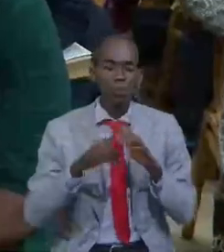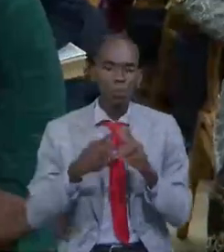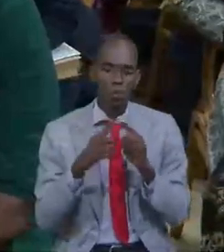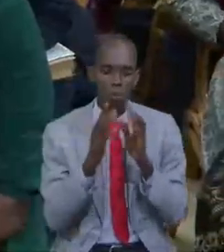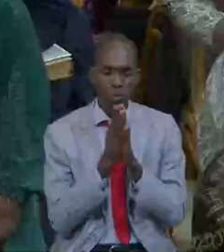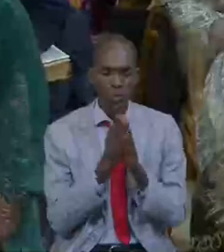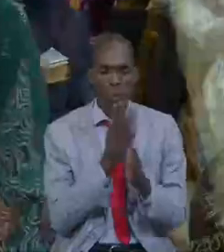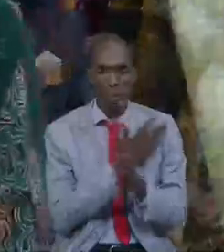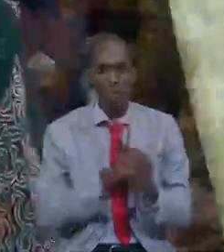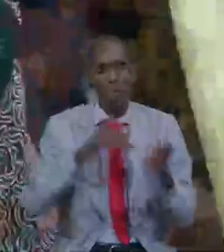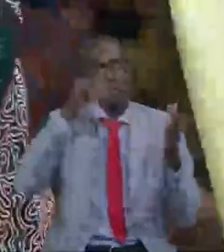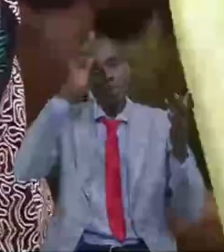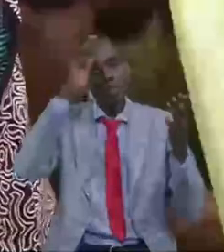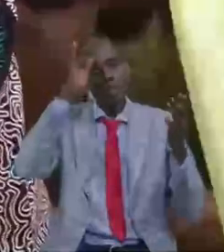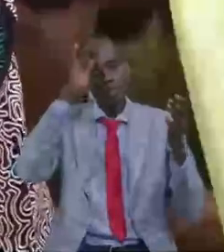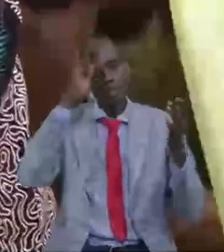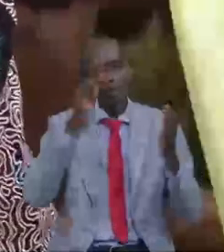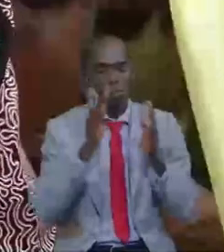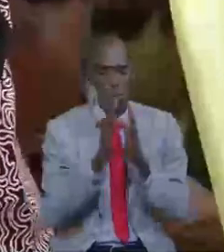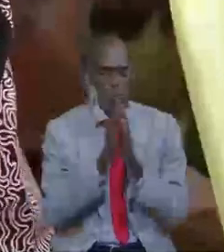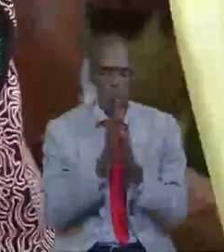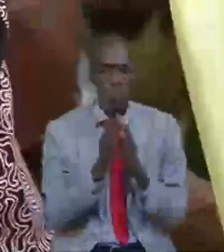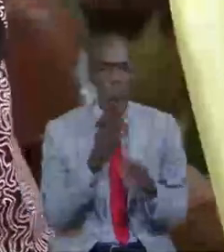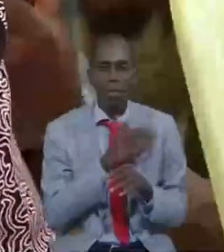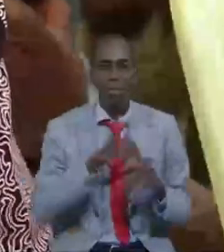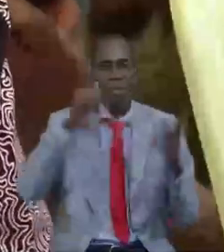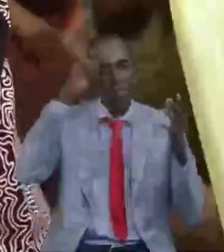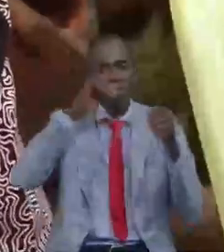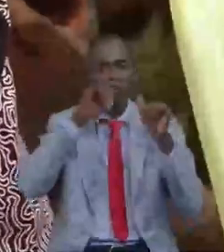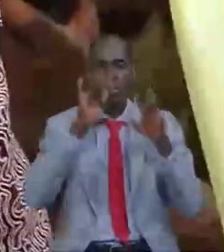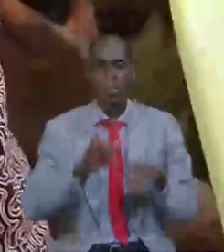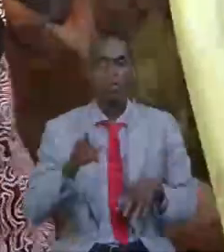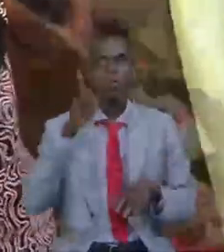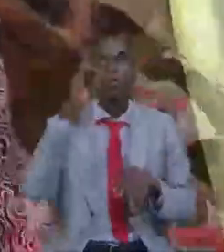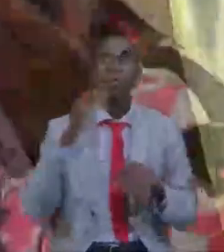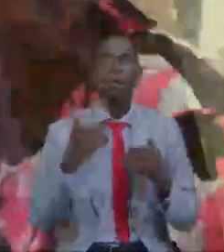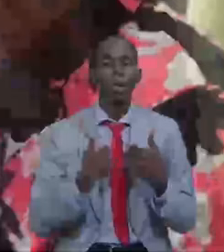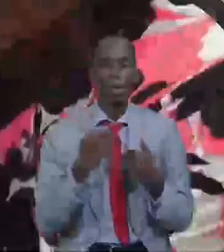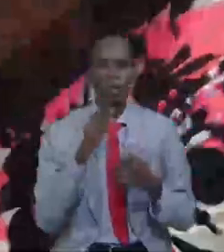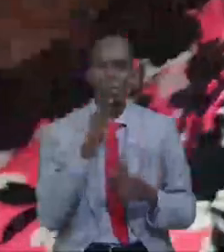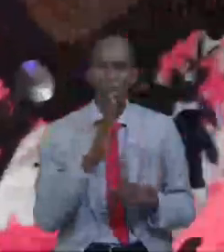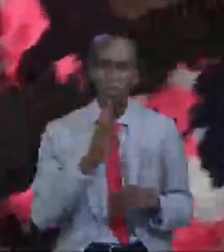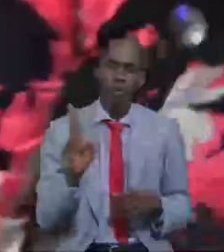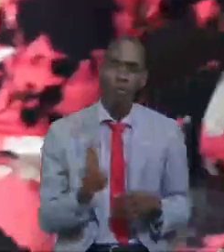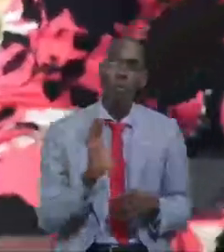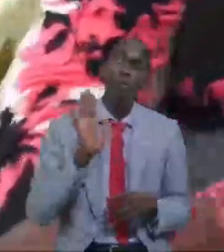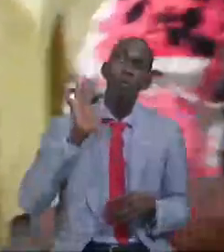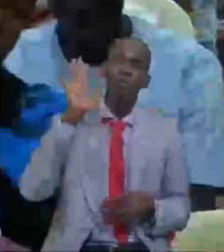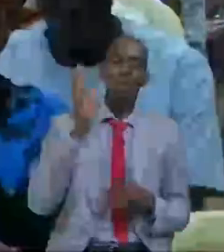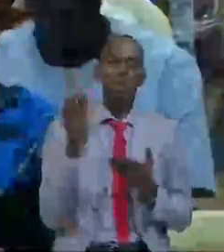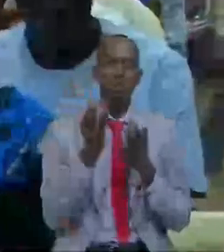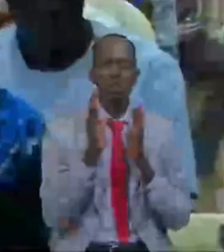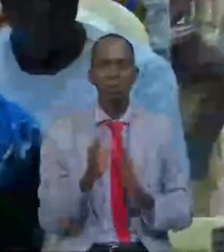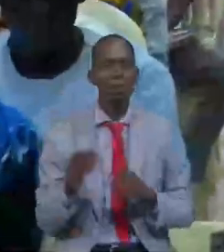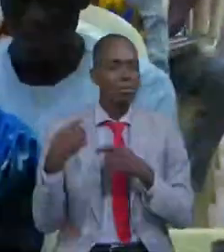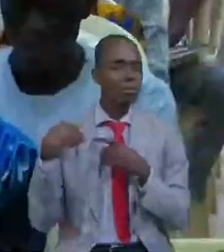du Seigneur? Espérez vos bénédictions. Dieu utilise son serviteur depuis de nombreuses années. Comme